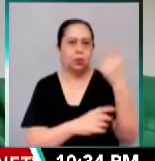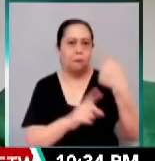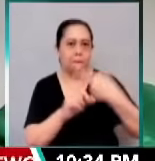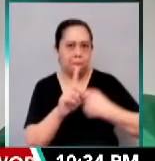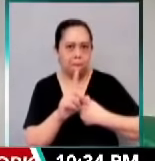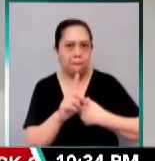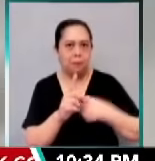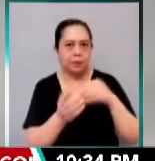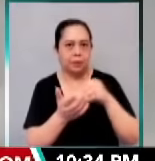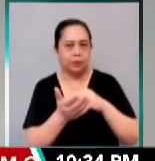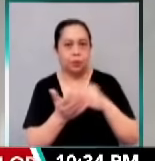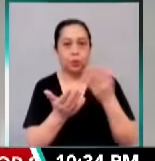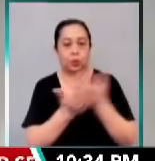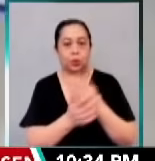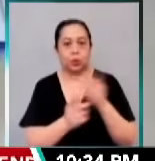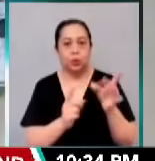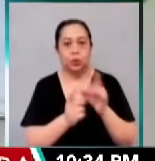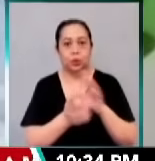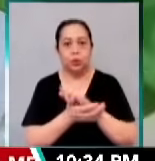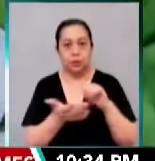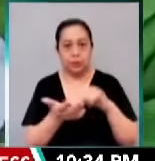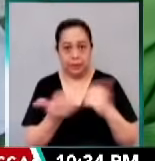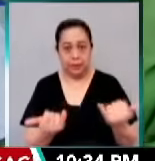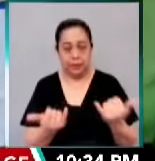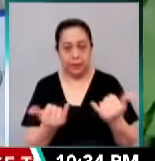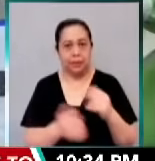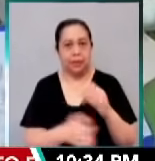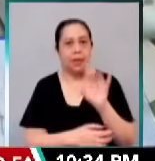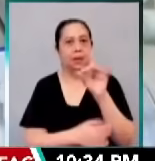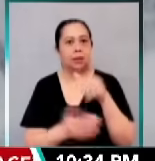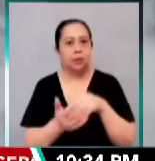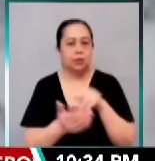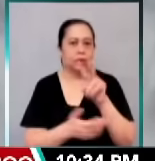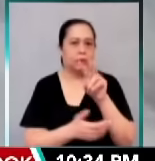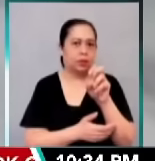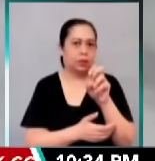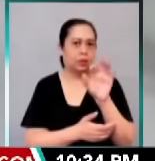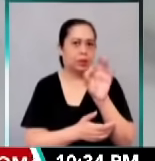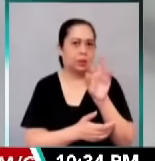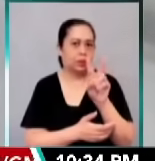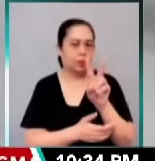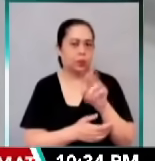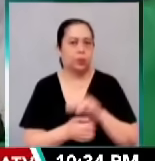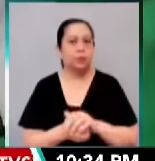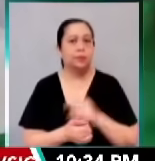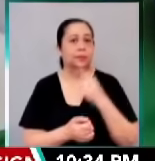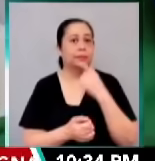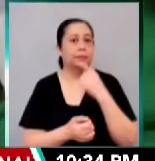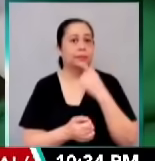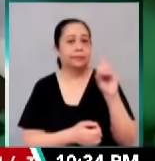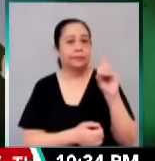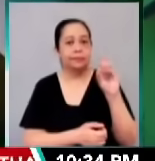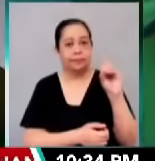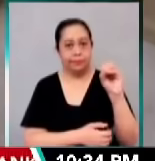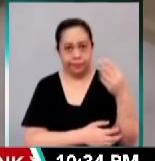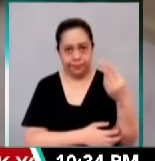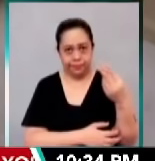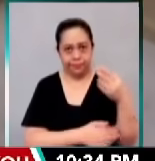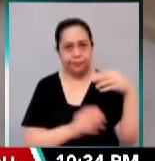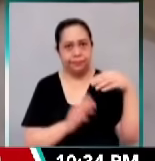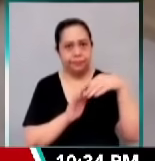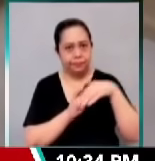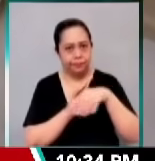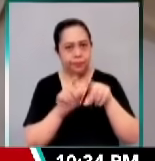new COVID cases ngayong araw na 8,292. Sabi pa ng Department of Health, bumababa rin ang total